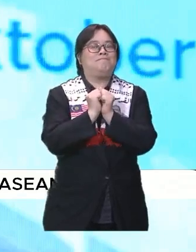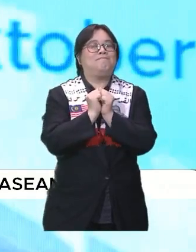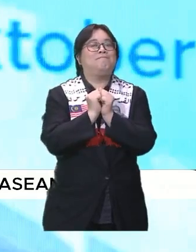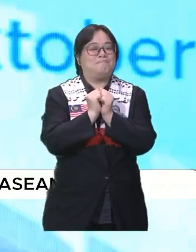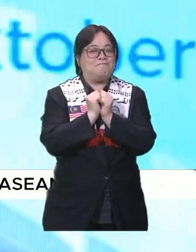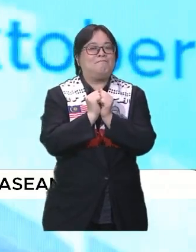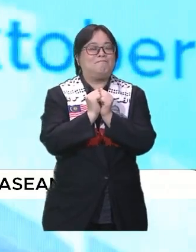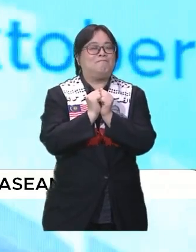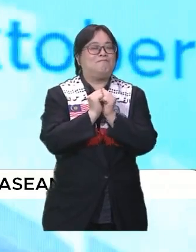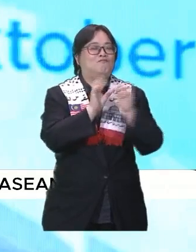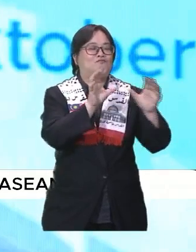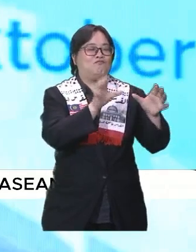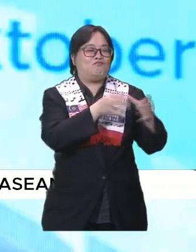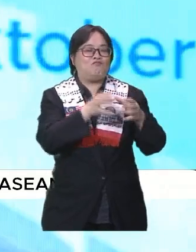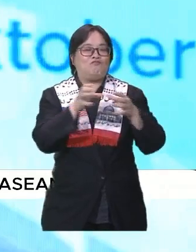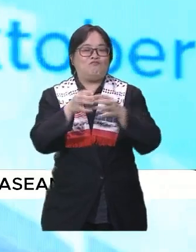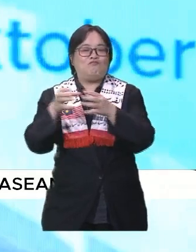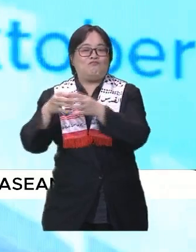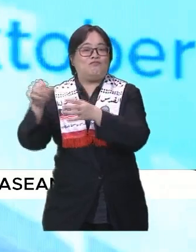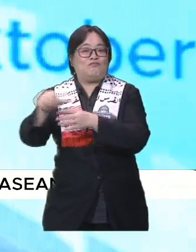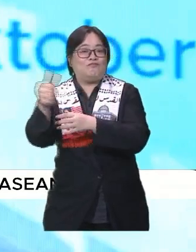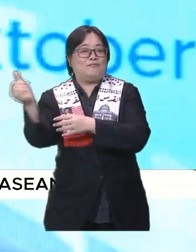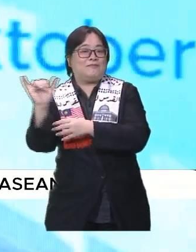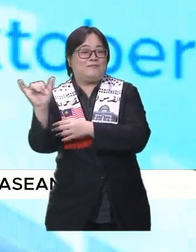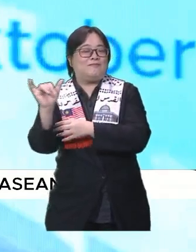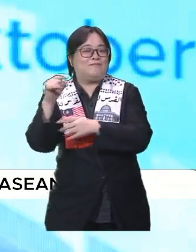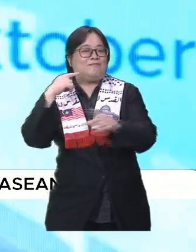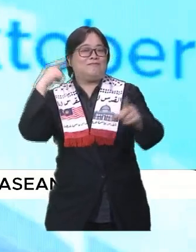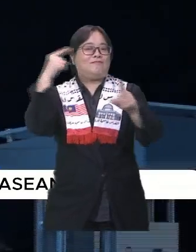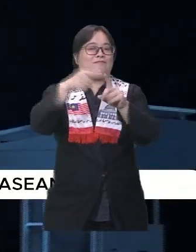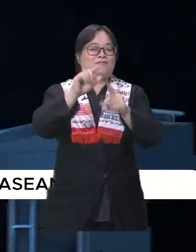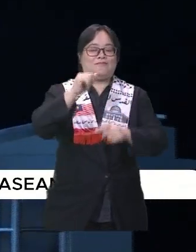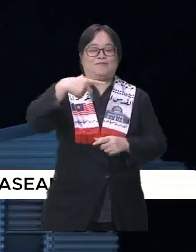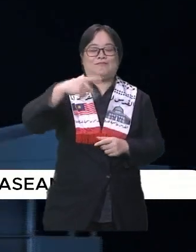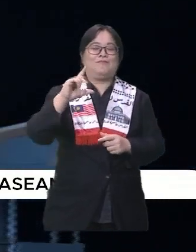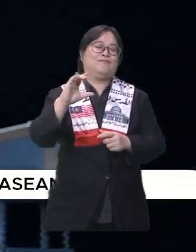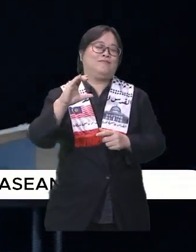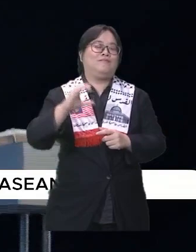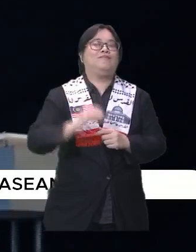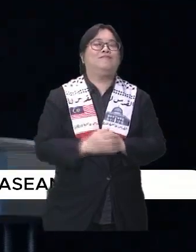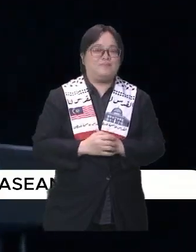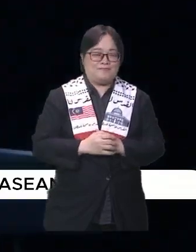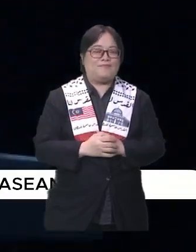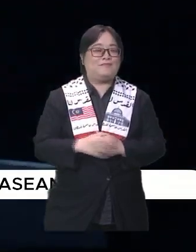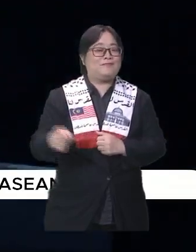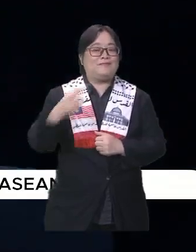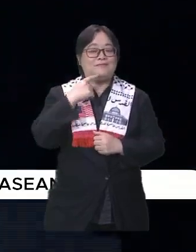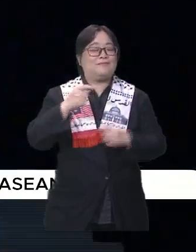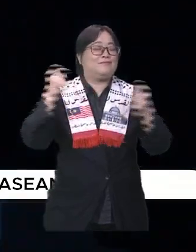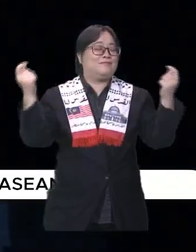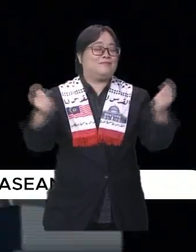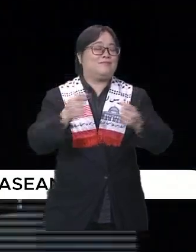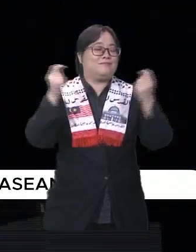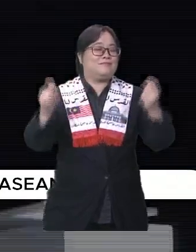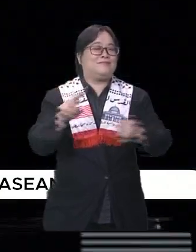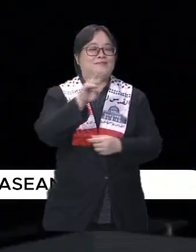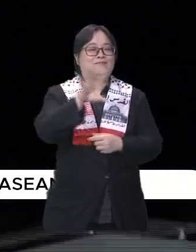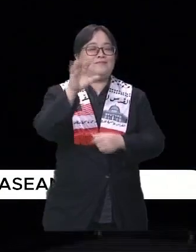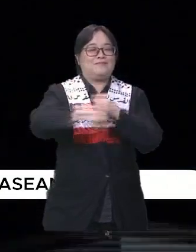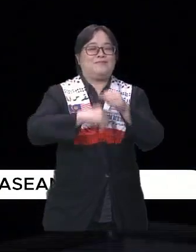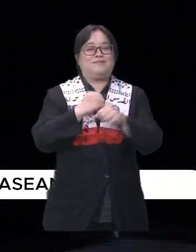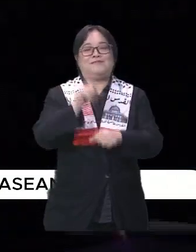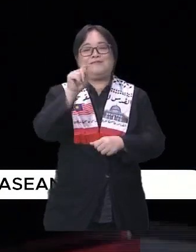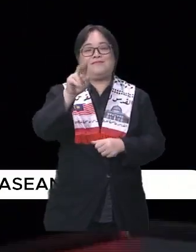kpok-kelompok yang lain menjayakan ASEAN ini beliau ketika berucap Majlis sambutan ulang tahun ke-75